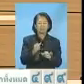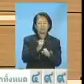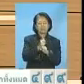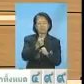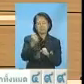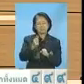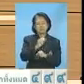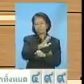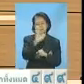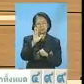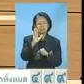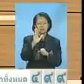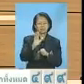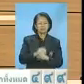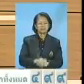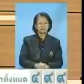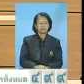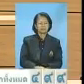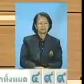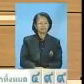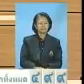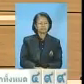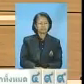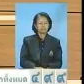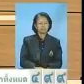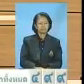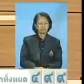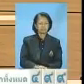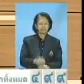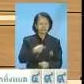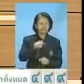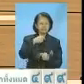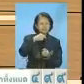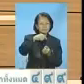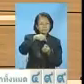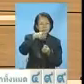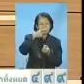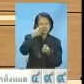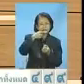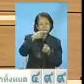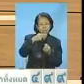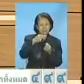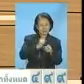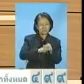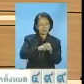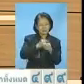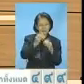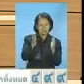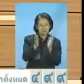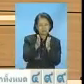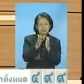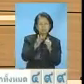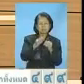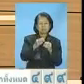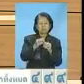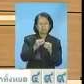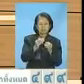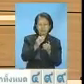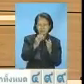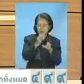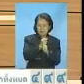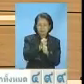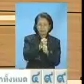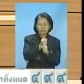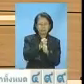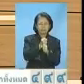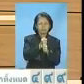ได้ผมพูดในเวลาอันสั้นแต่เป็นข้อสรุปที่ผมเสนอให้ท่าน